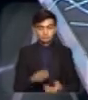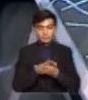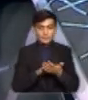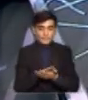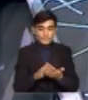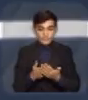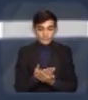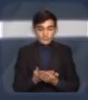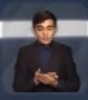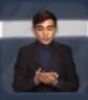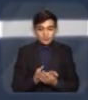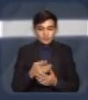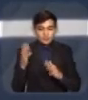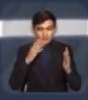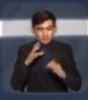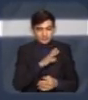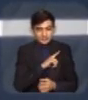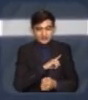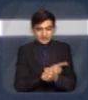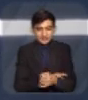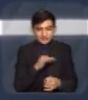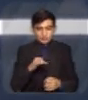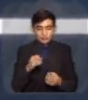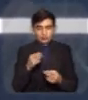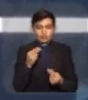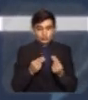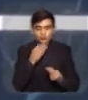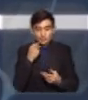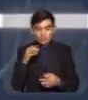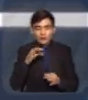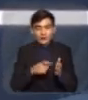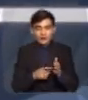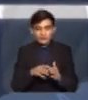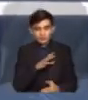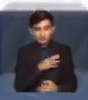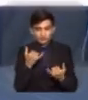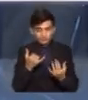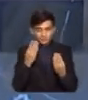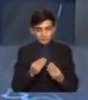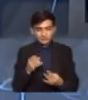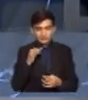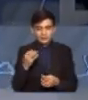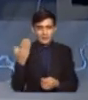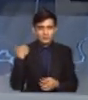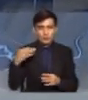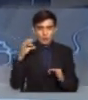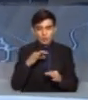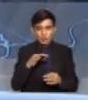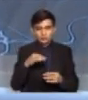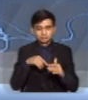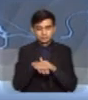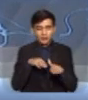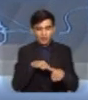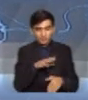Продолжаем информбюро. Стихия разбушевалась не на шутку. Сегодня карагандинцы столкнулись с небывалым ранее транспортным